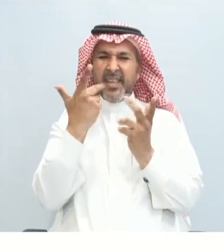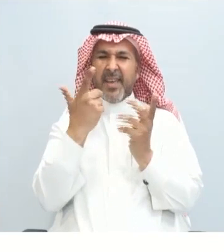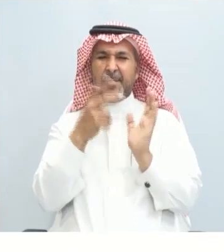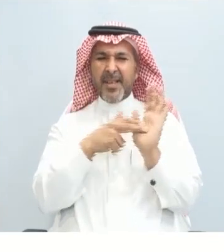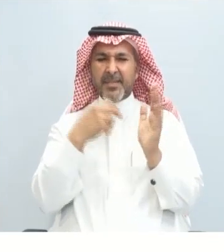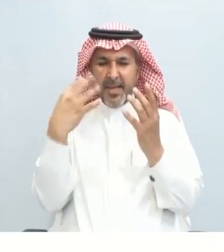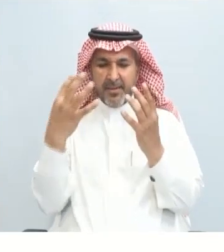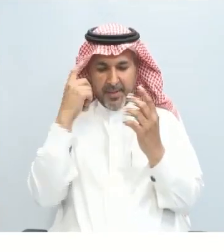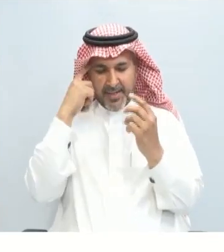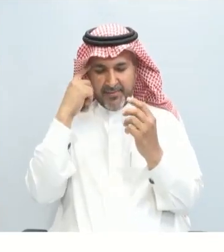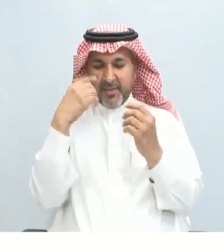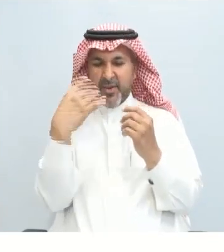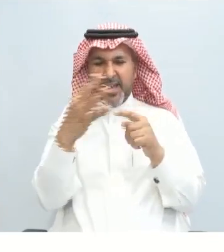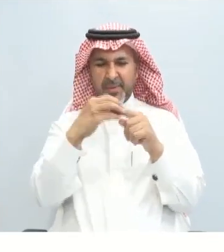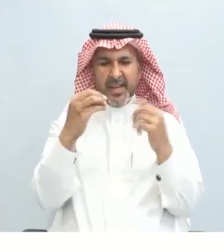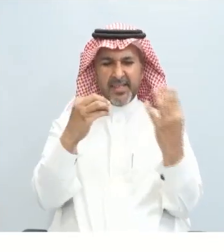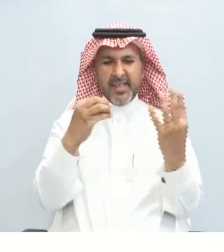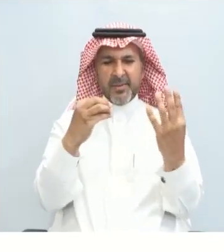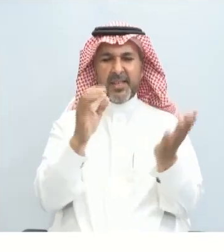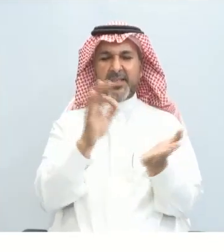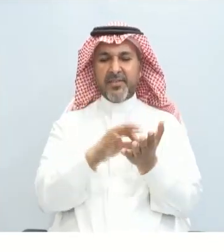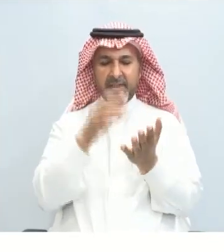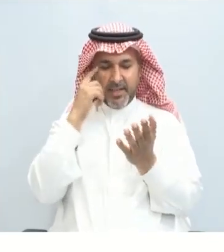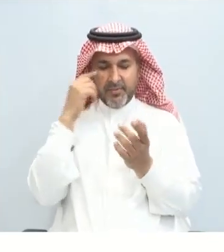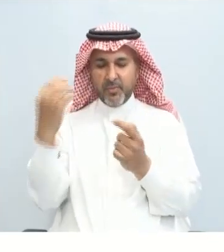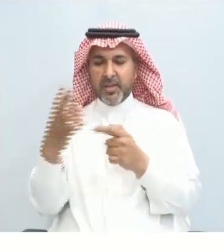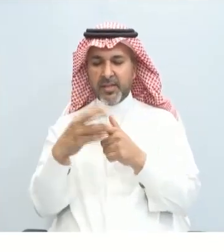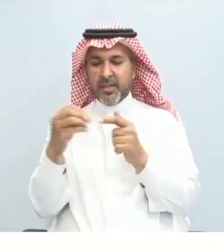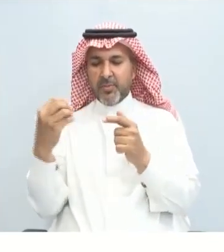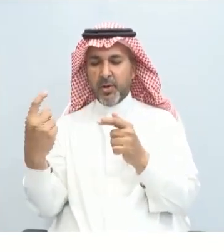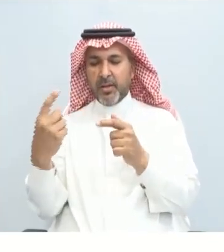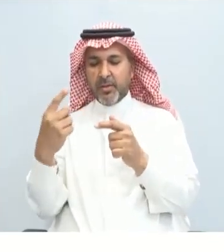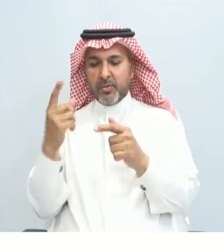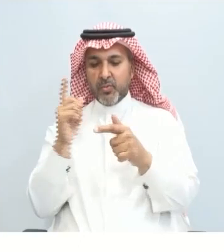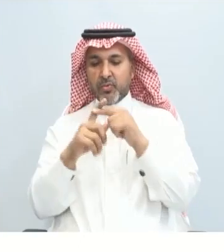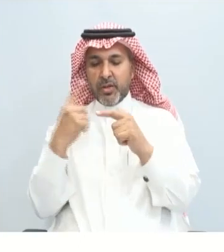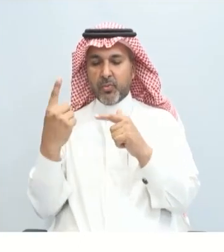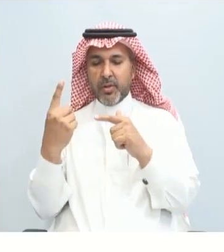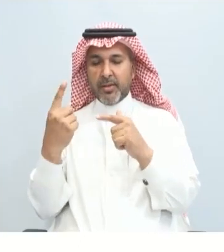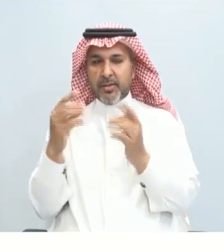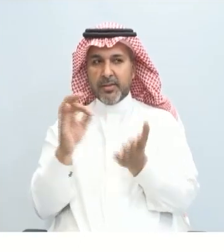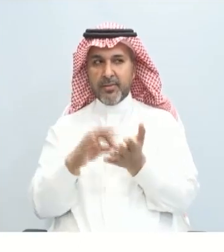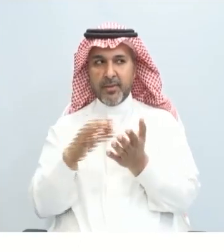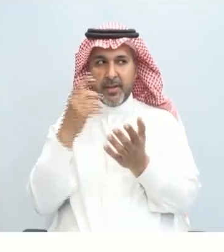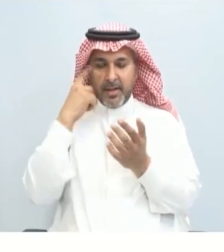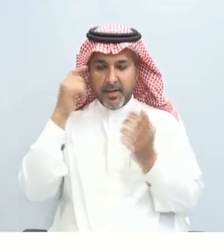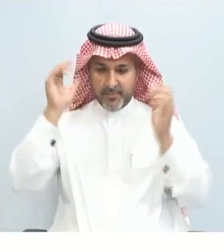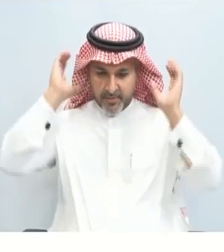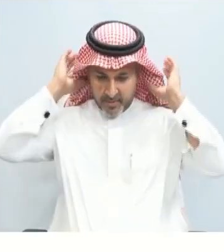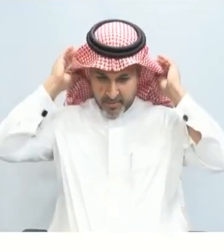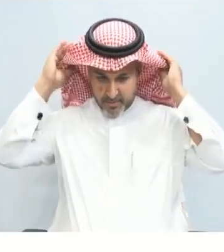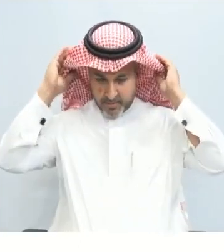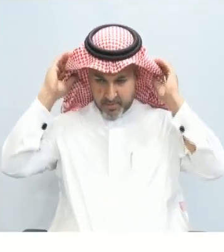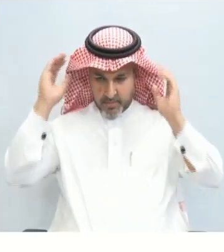وما هي القيمه التي تصفر هذا المقدار هي السالب واحد الان لاحظ معي عزيزي الطالب واختي الطالبه